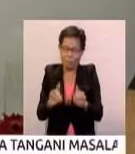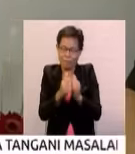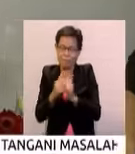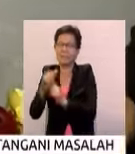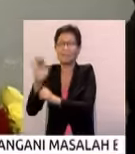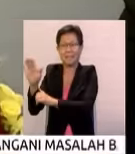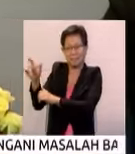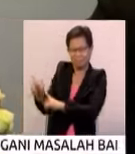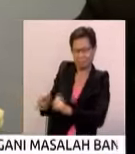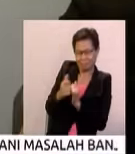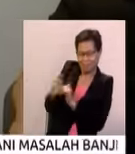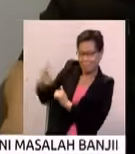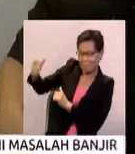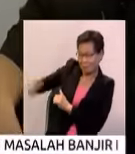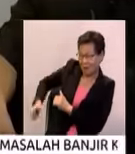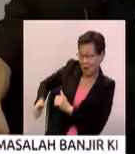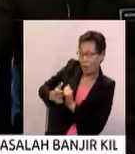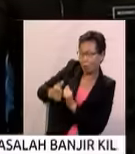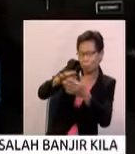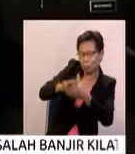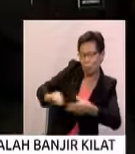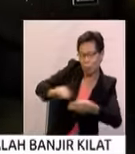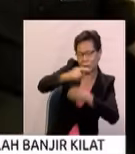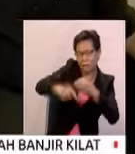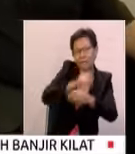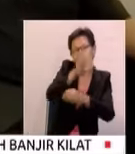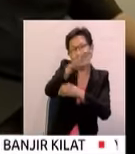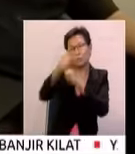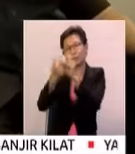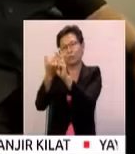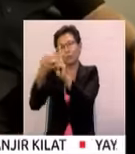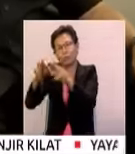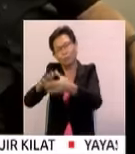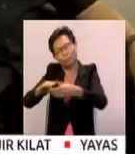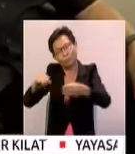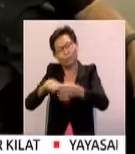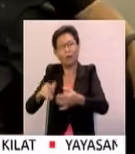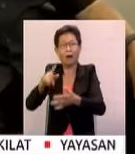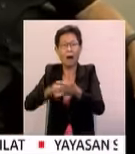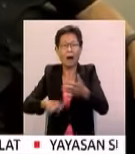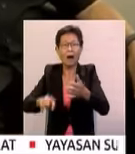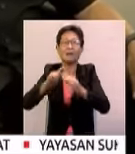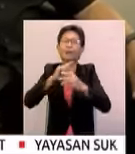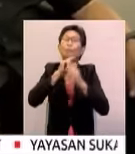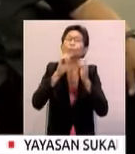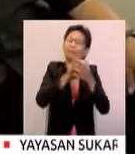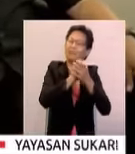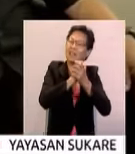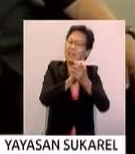dengan beliau untuk memperincikan tentang 5 2019. Jadi pertama sekali tahniah YB